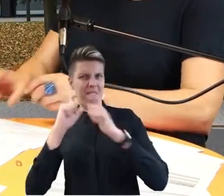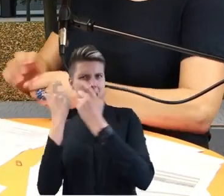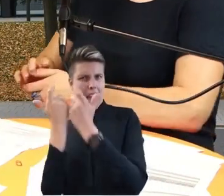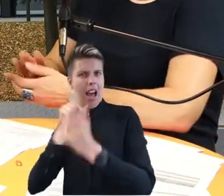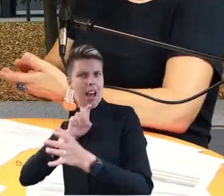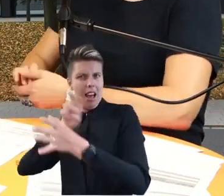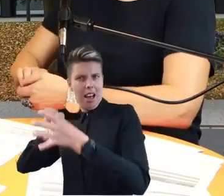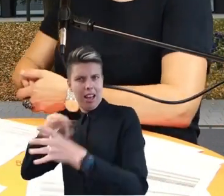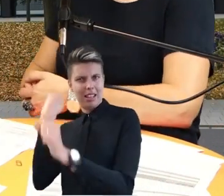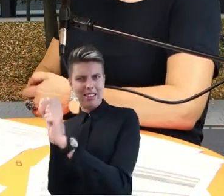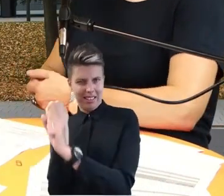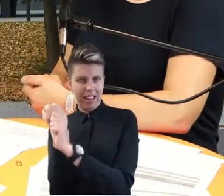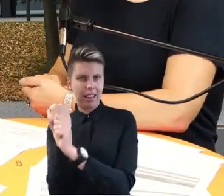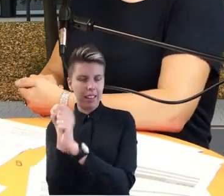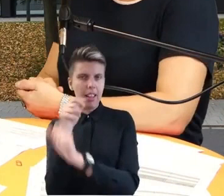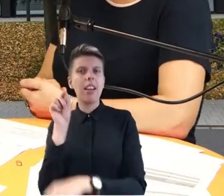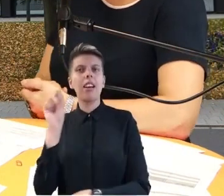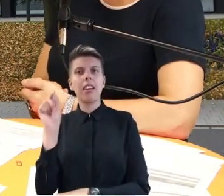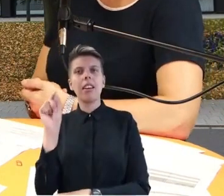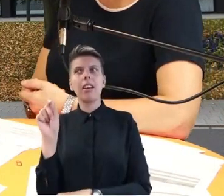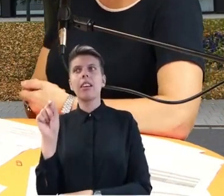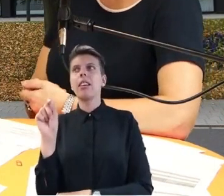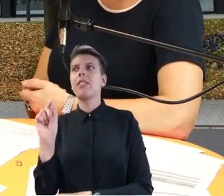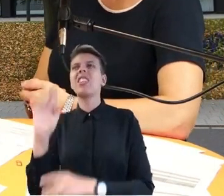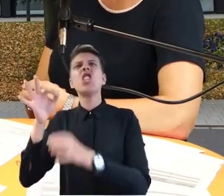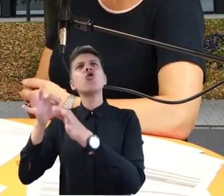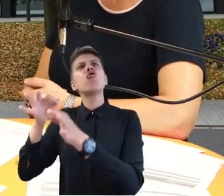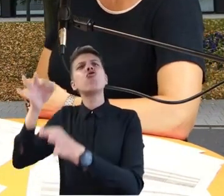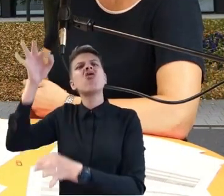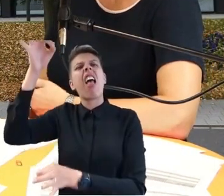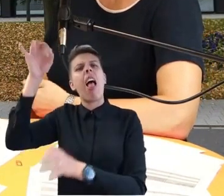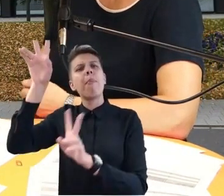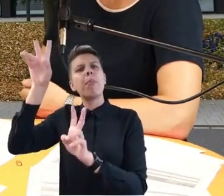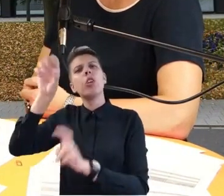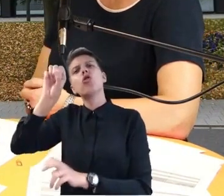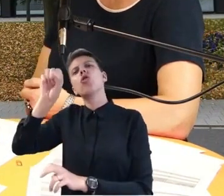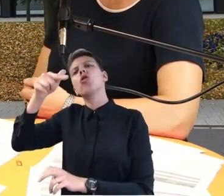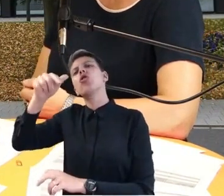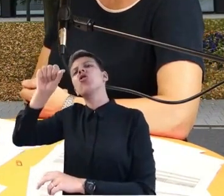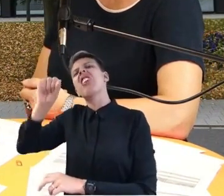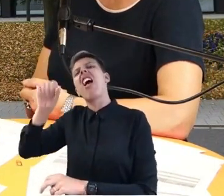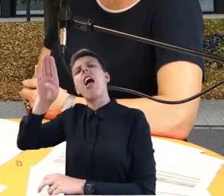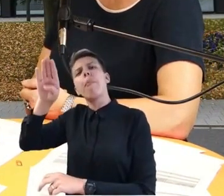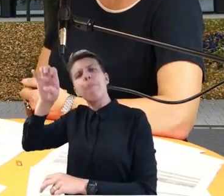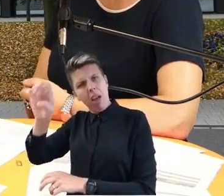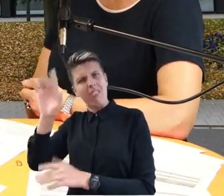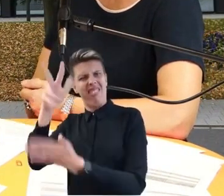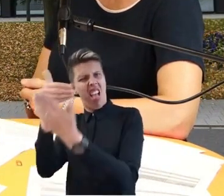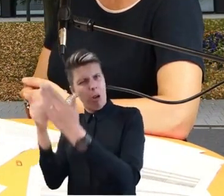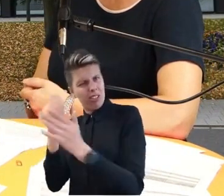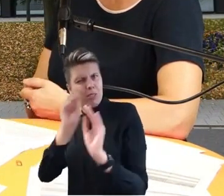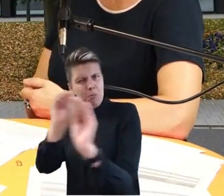bin kümmern wir uns eben um die ausbildung von stäben was heißt das das sind gremien die